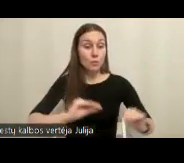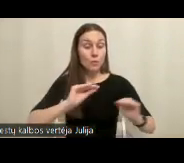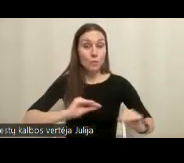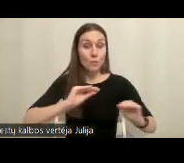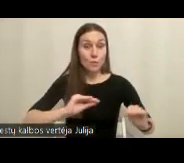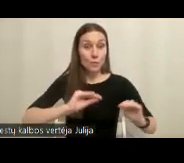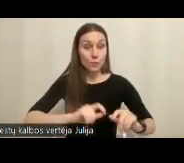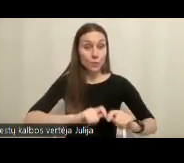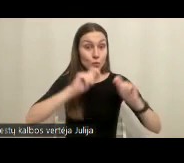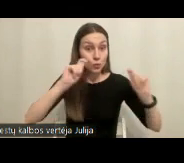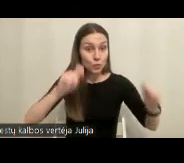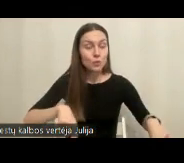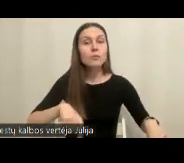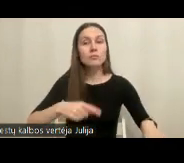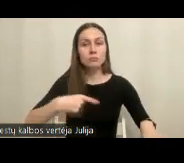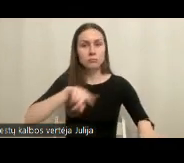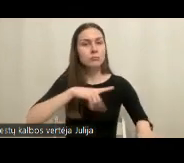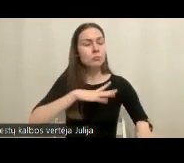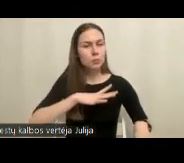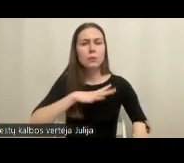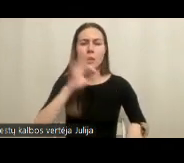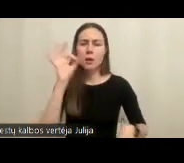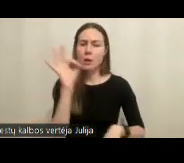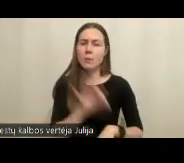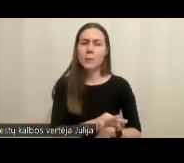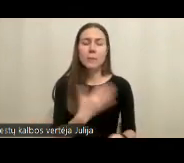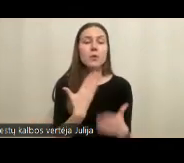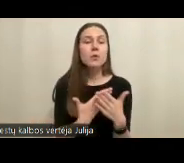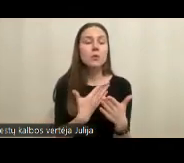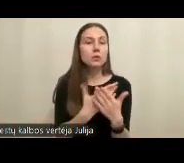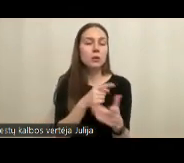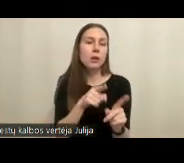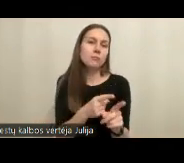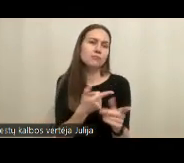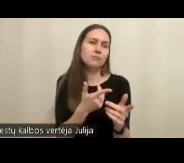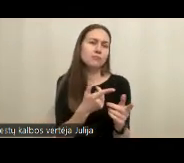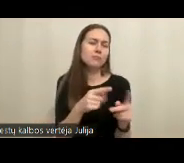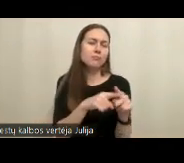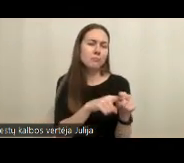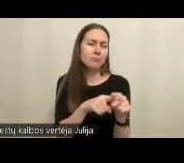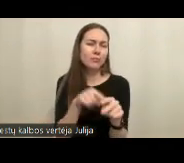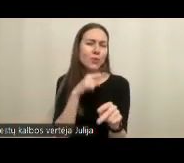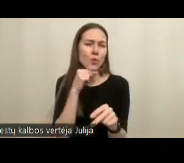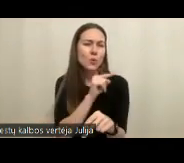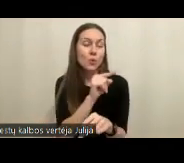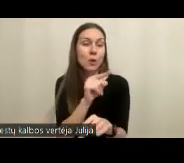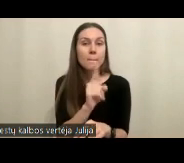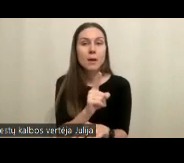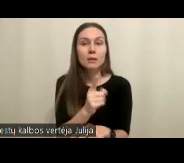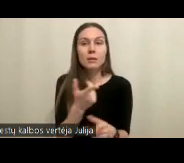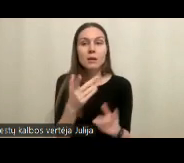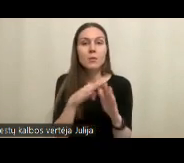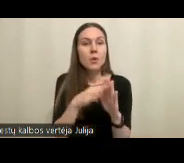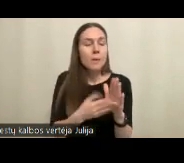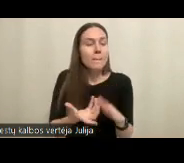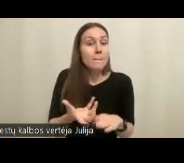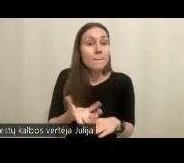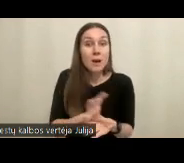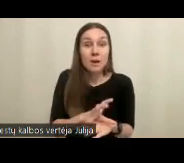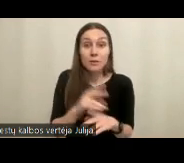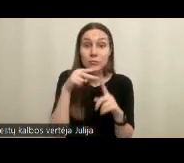mes darydavome tai dažnai, nes tai buvo bendra praktika. Tačiau programai tampa perkrautai ir kuomet